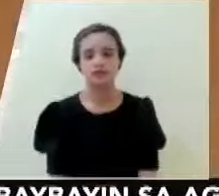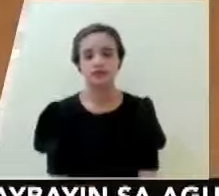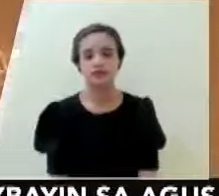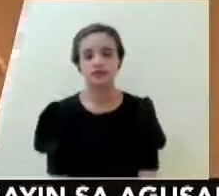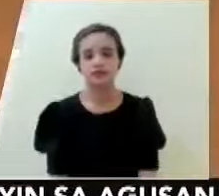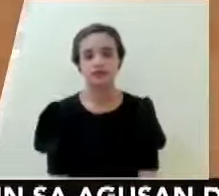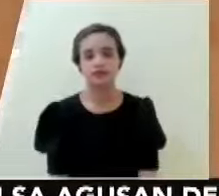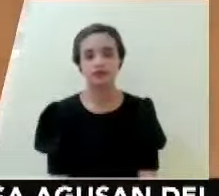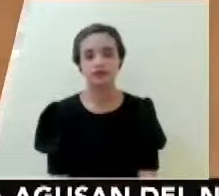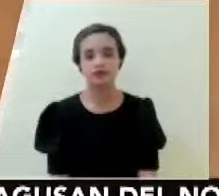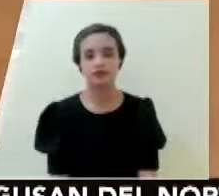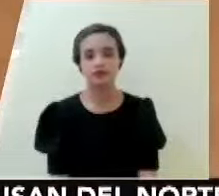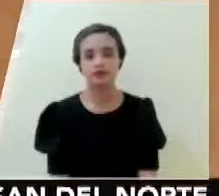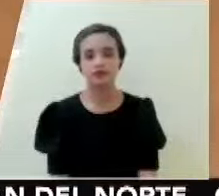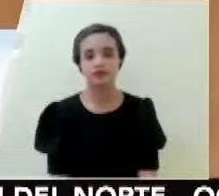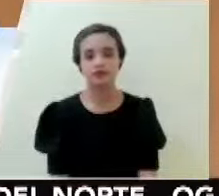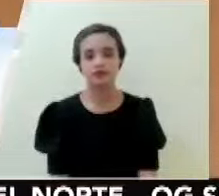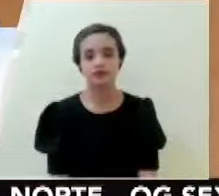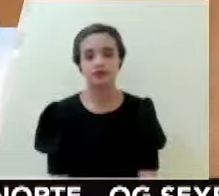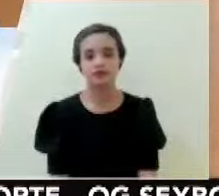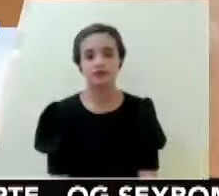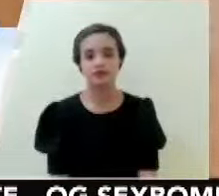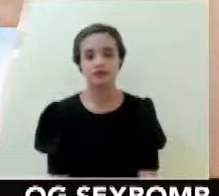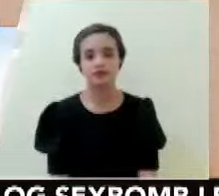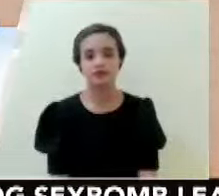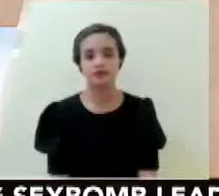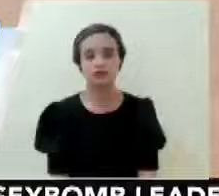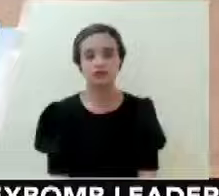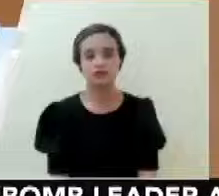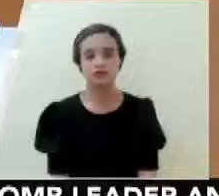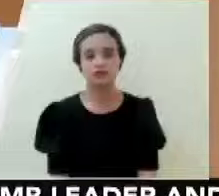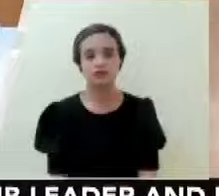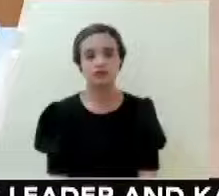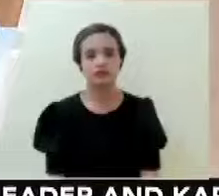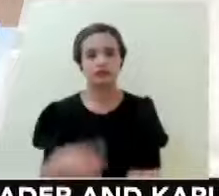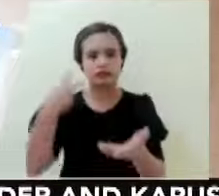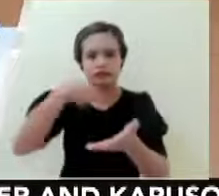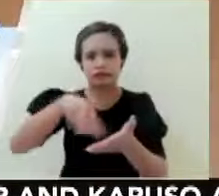Canlas two Hataw kong